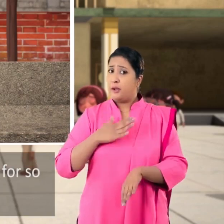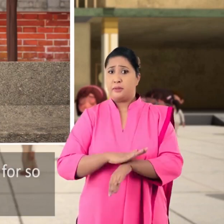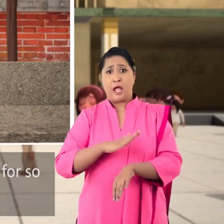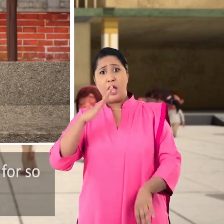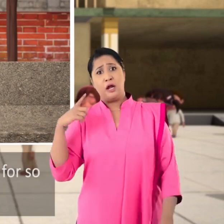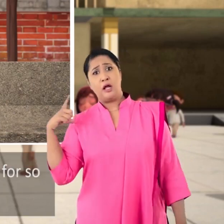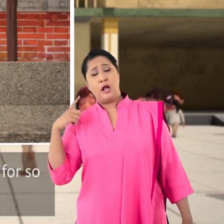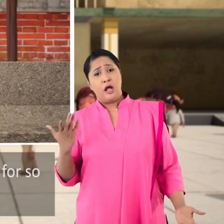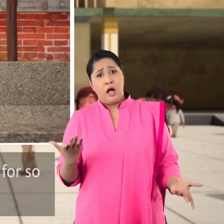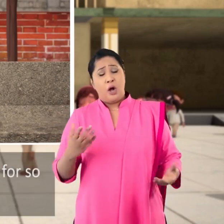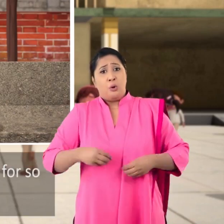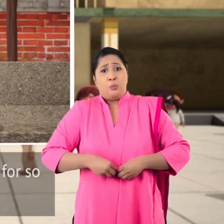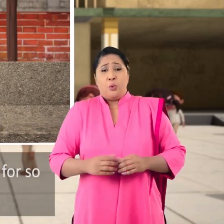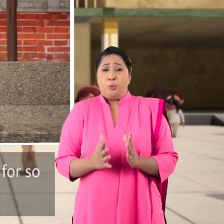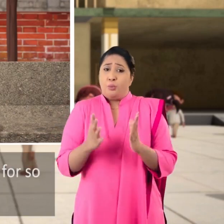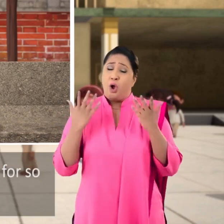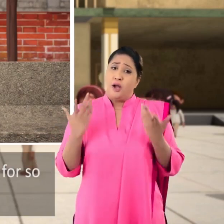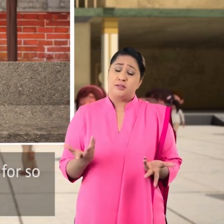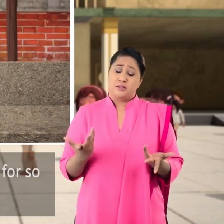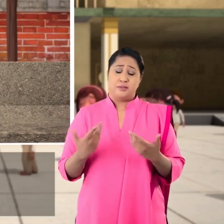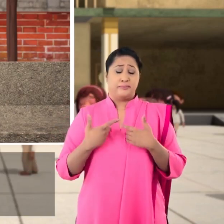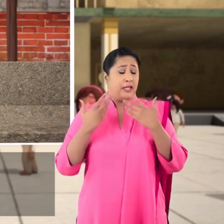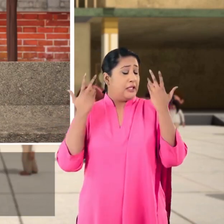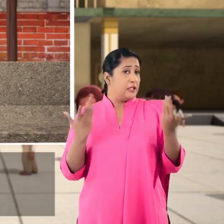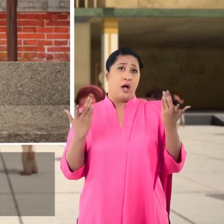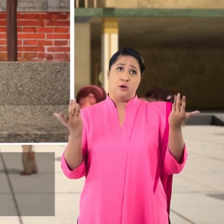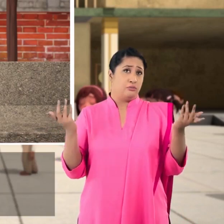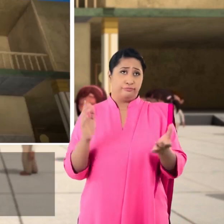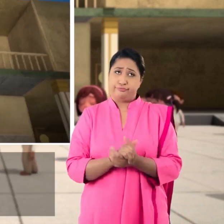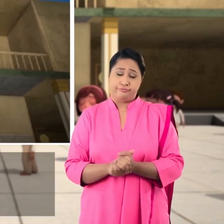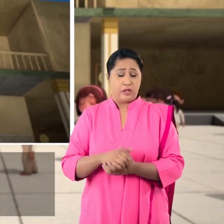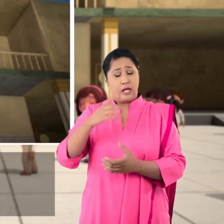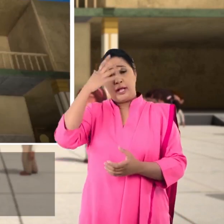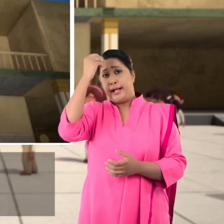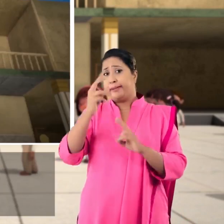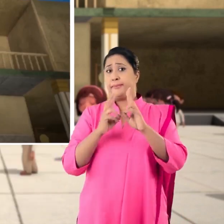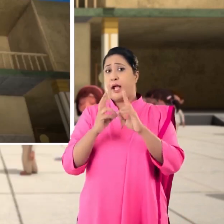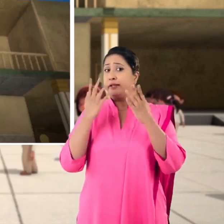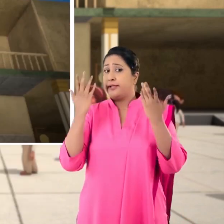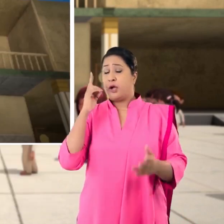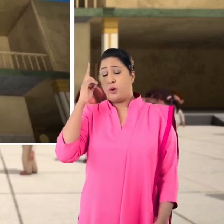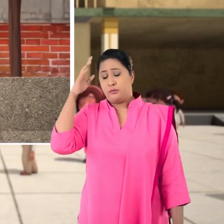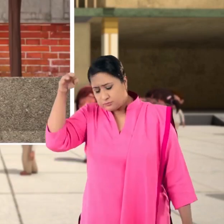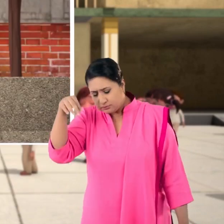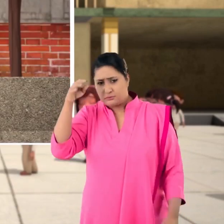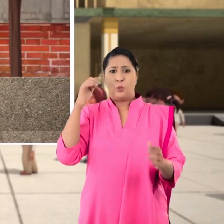देर से इंतजार कर रहे थे और भूख भी लगी है। अब क्या करूं? काय क्या कहते?